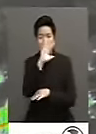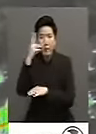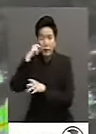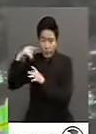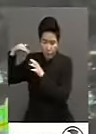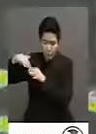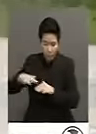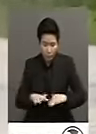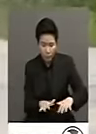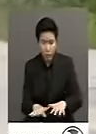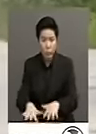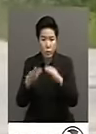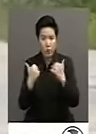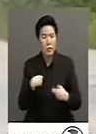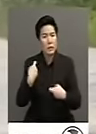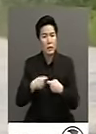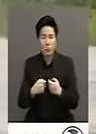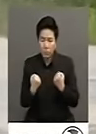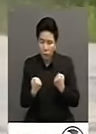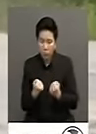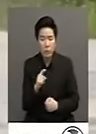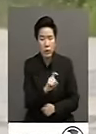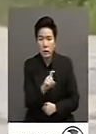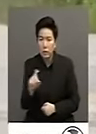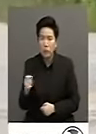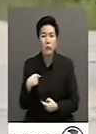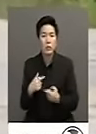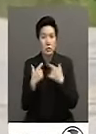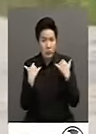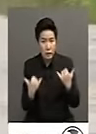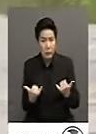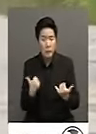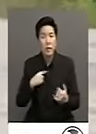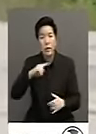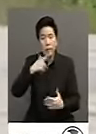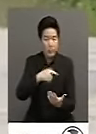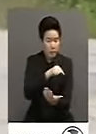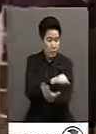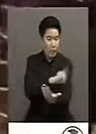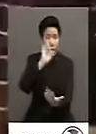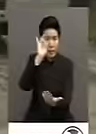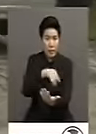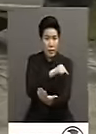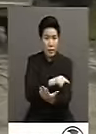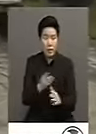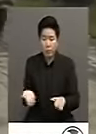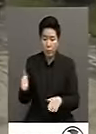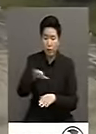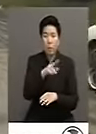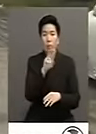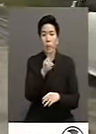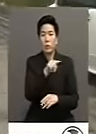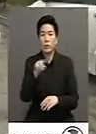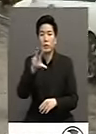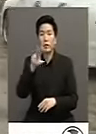เส้นทางการจราจรตอนนี้ลำบากครับส่วนคลื่นลมในอ่าวไทยทะเลอันดามันแรงขึ้นจะมีคลื่นสูง 2-3 เมตร